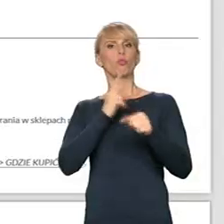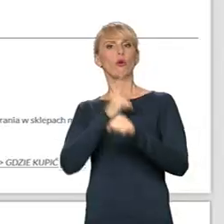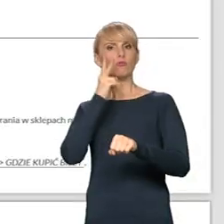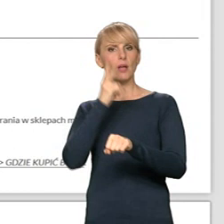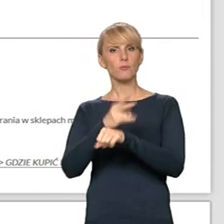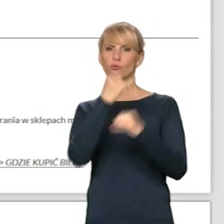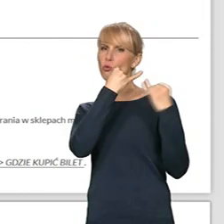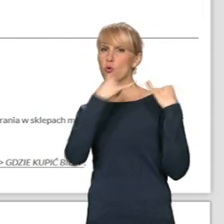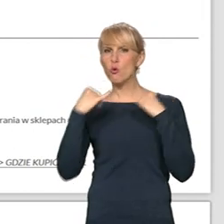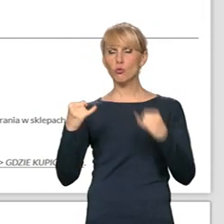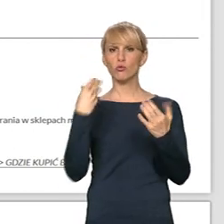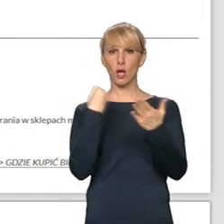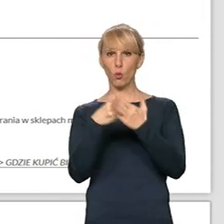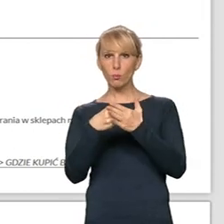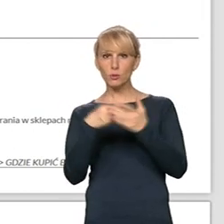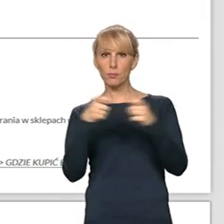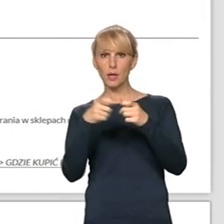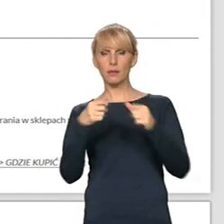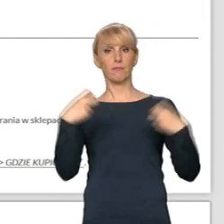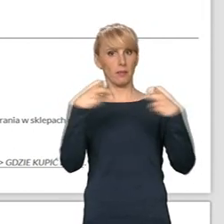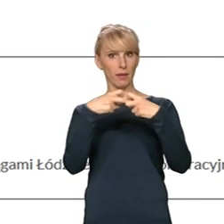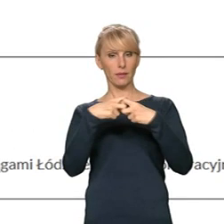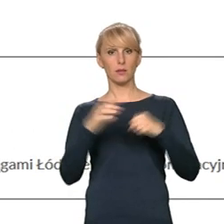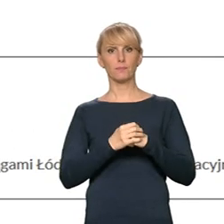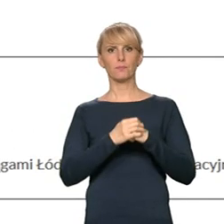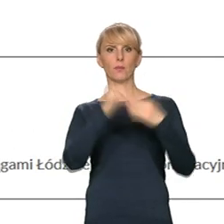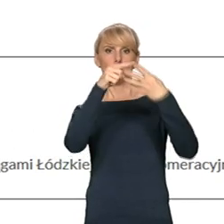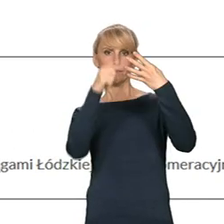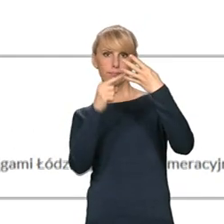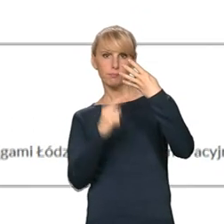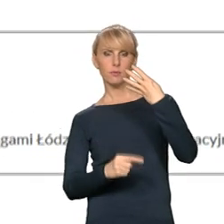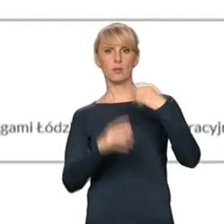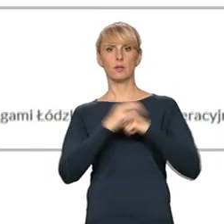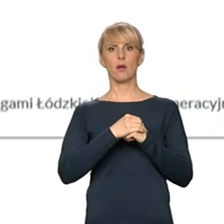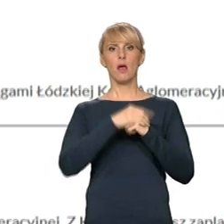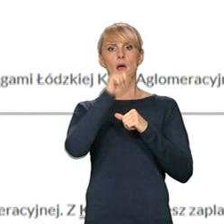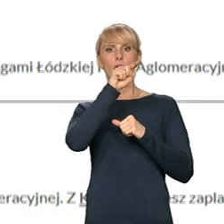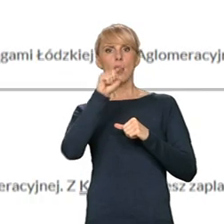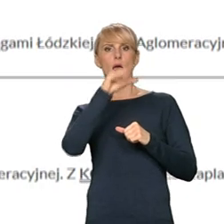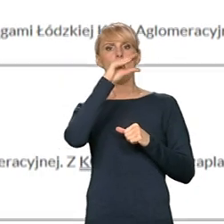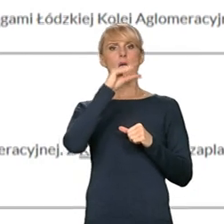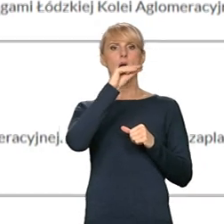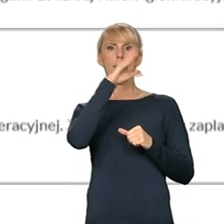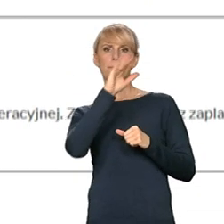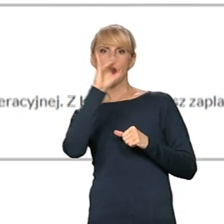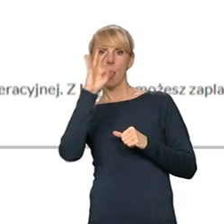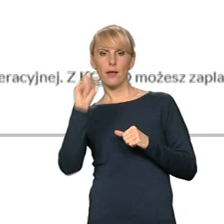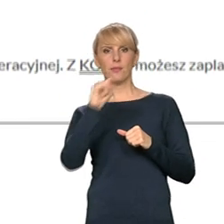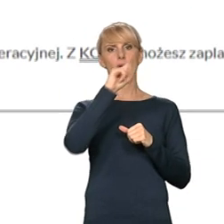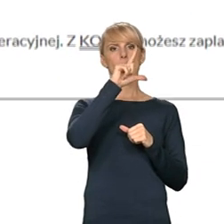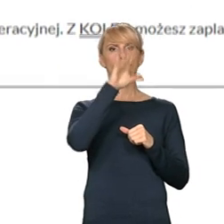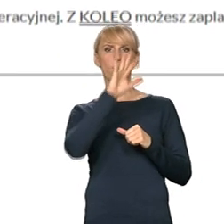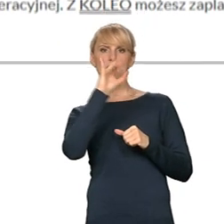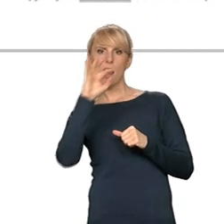kanałów sprzedaży biletów, również tych internetowych. Bilety na pociągi ŁKA można kupić za pośrednictwem sklepów